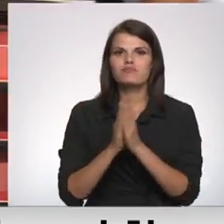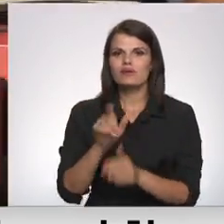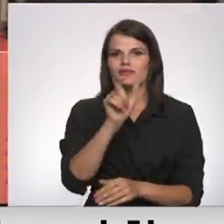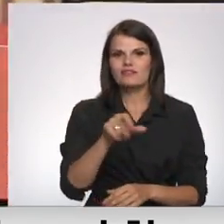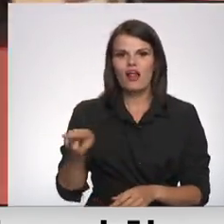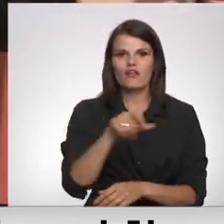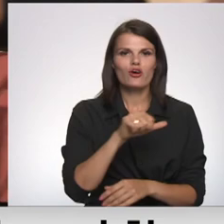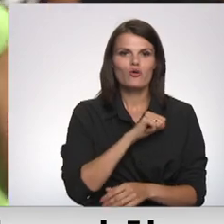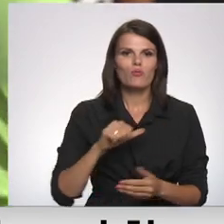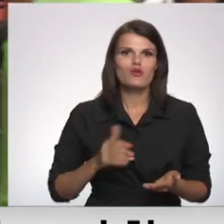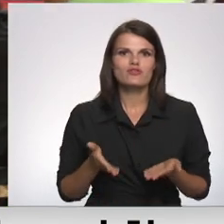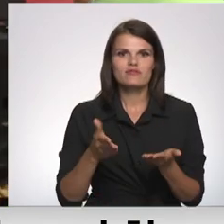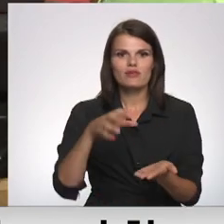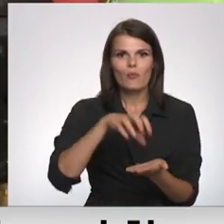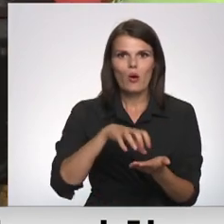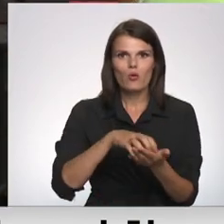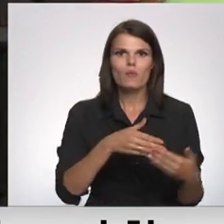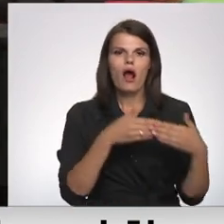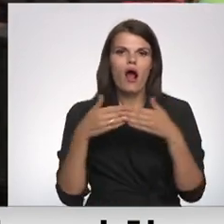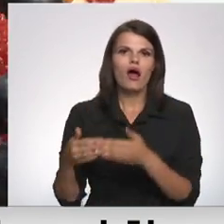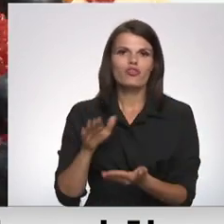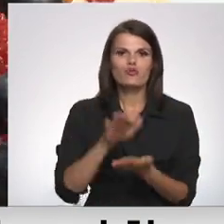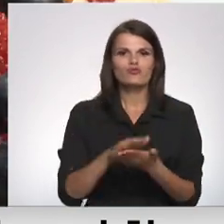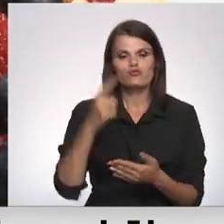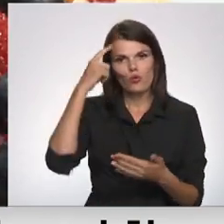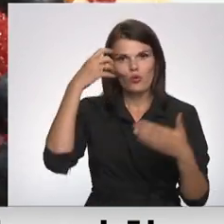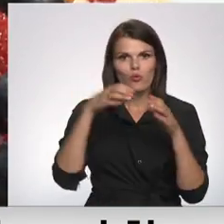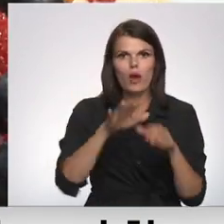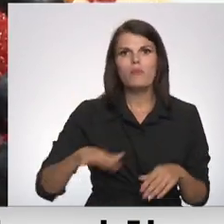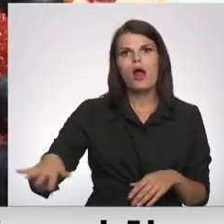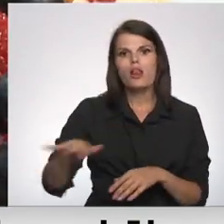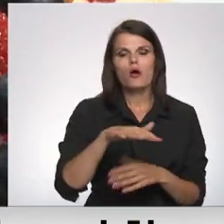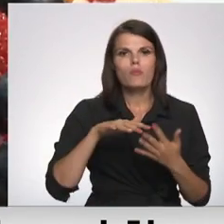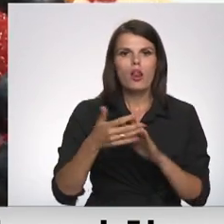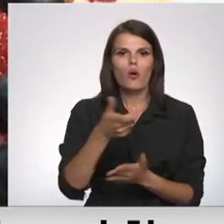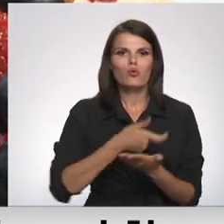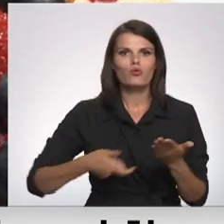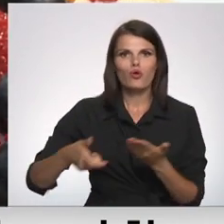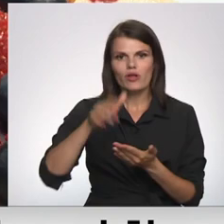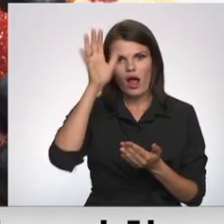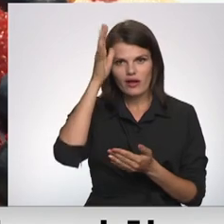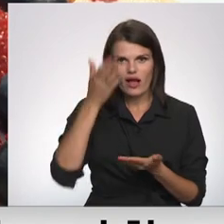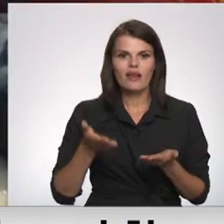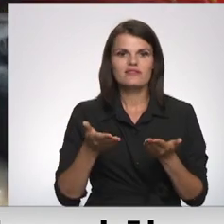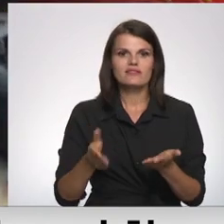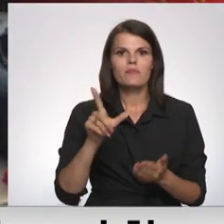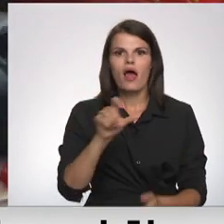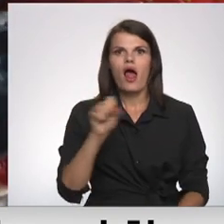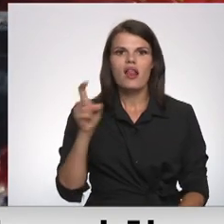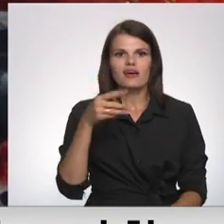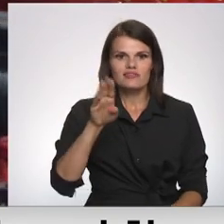pilsētniekus izcept kūkas un atnest tās uz doma laukumu. Lauku torti ar pētergaili izcepusi lāsma.